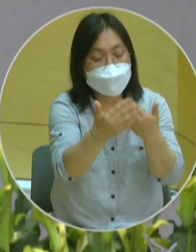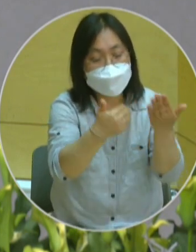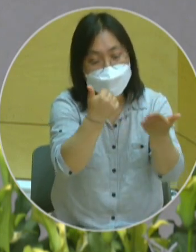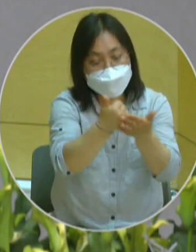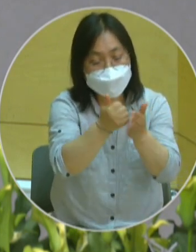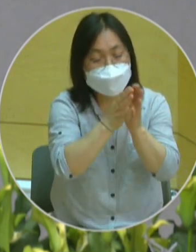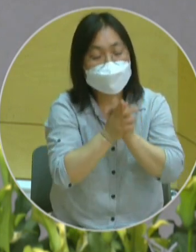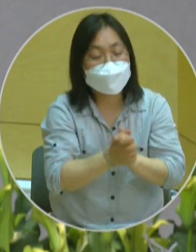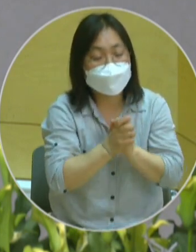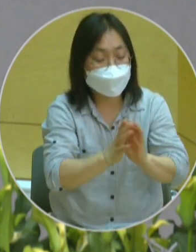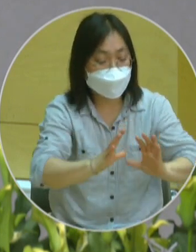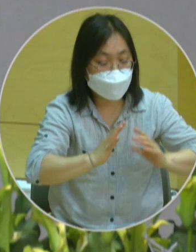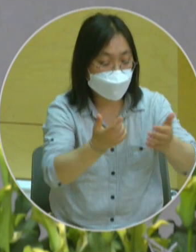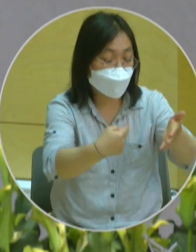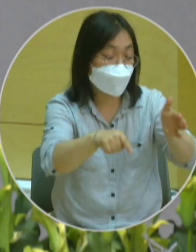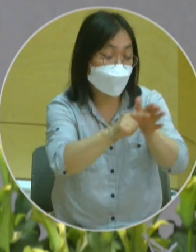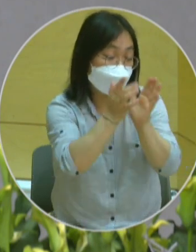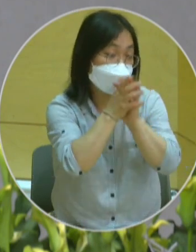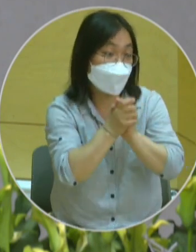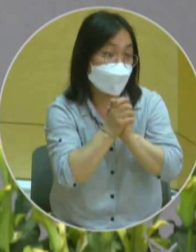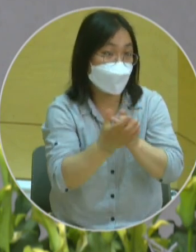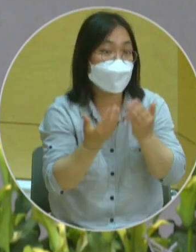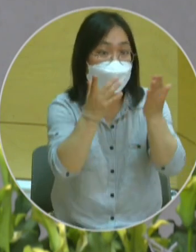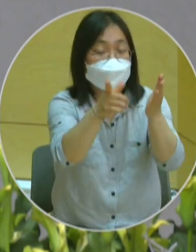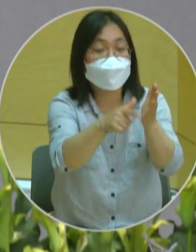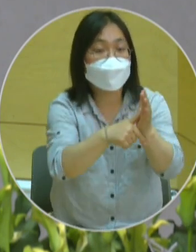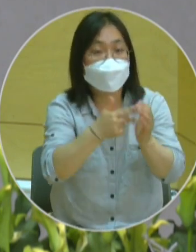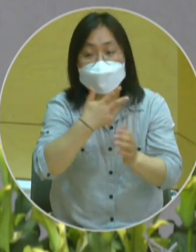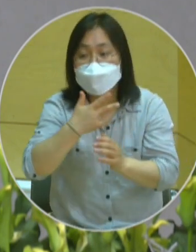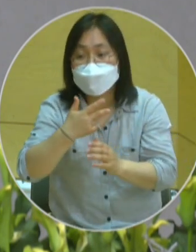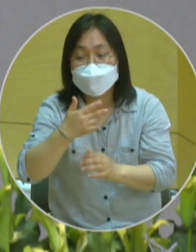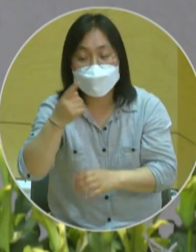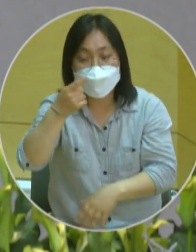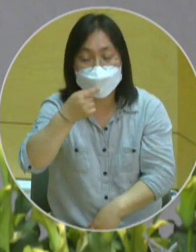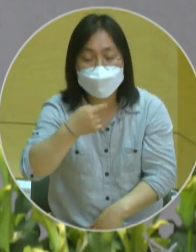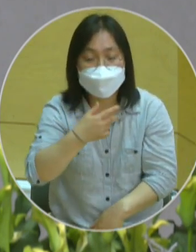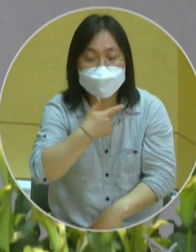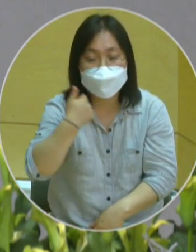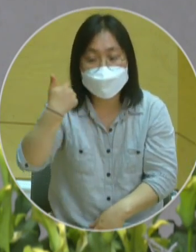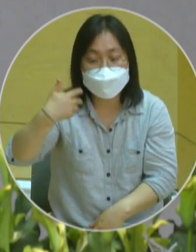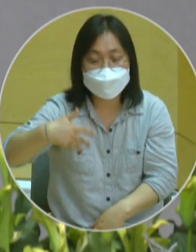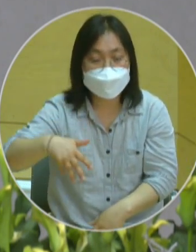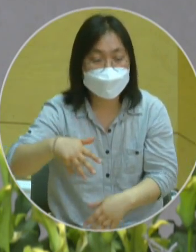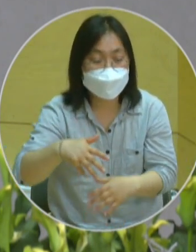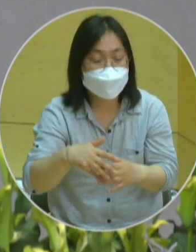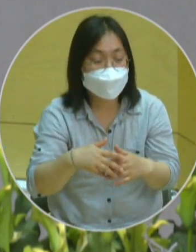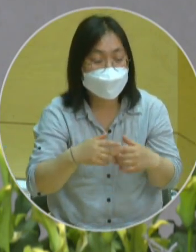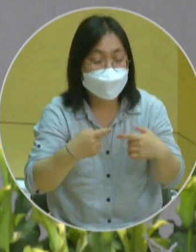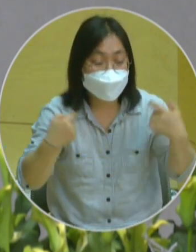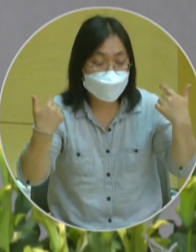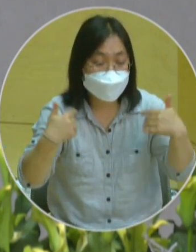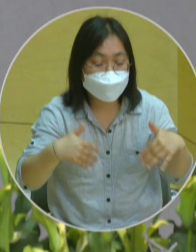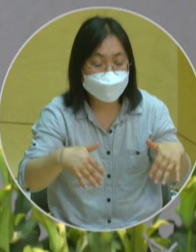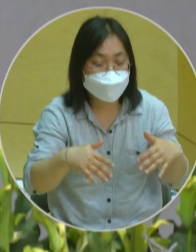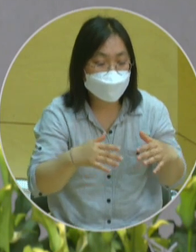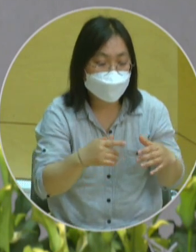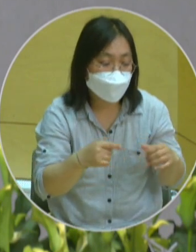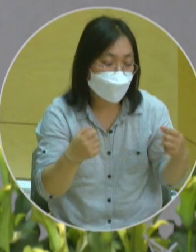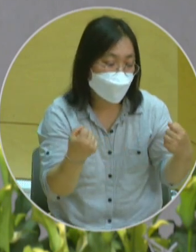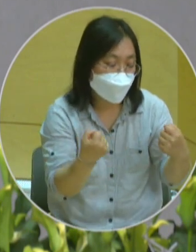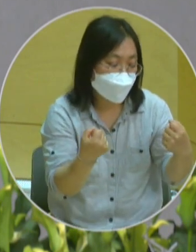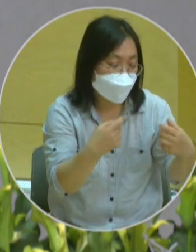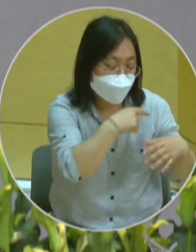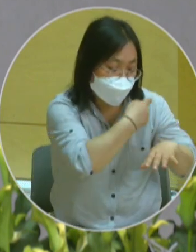나라를 붙들고 기도했어요. 그 결과 프랑스는 피해 혁명을 통해서 수많은 생명이 죽고 피를 흘리고